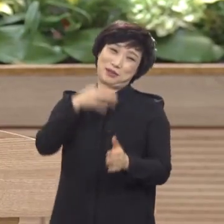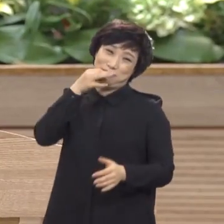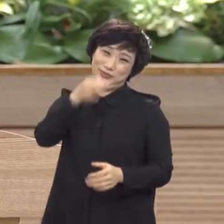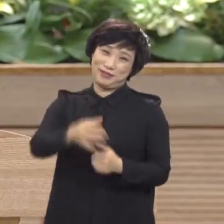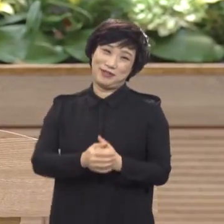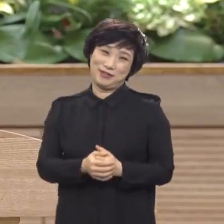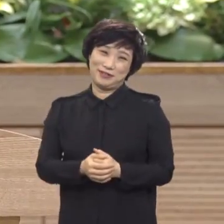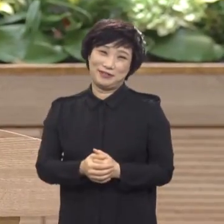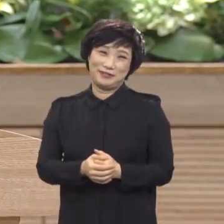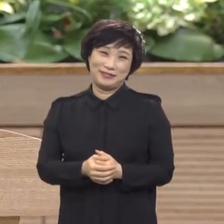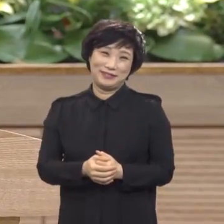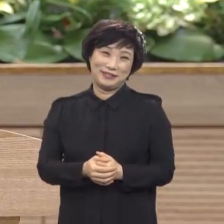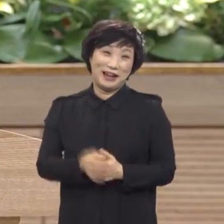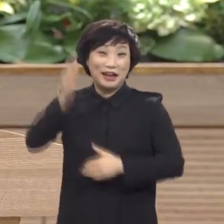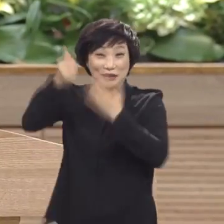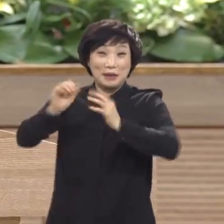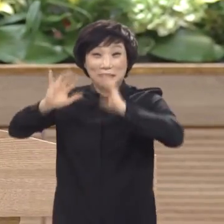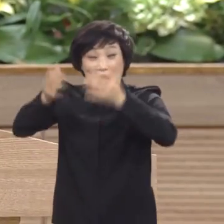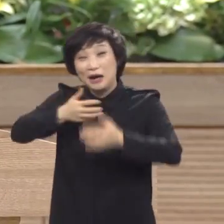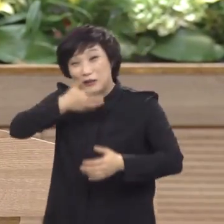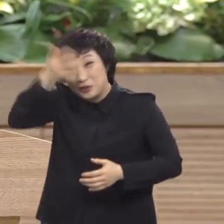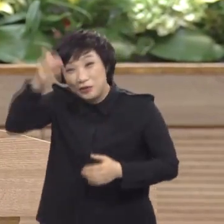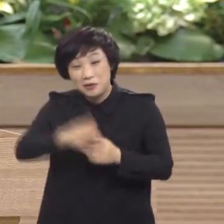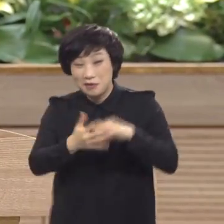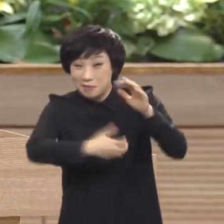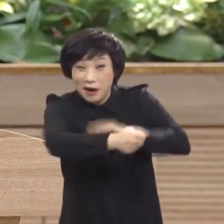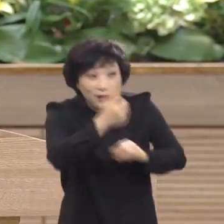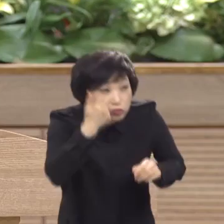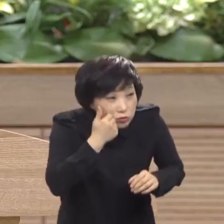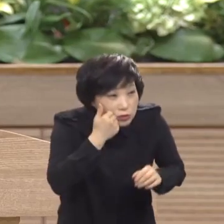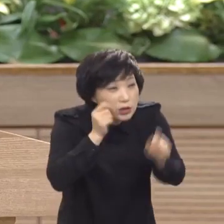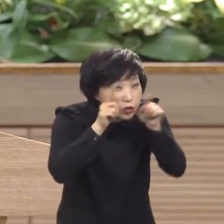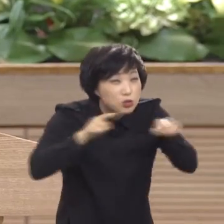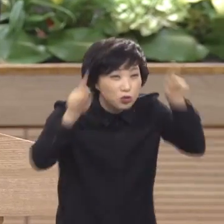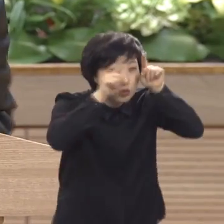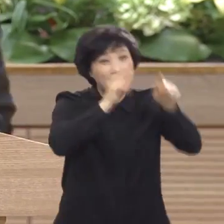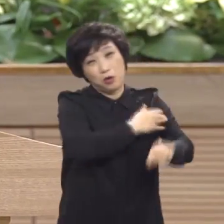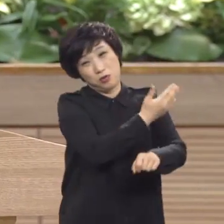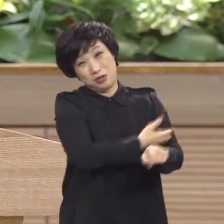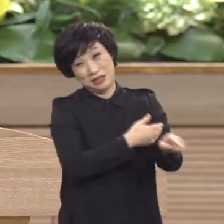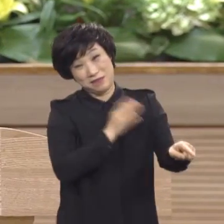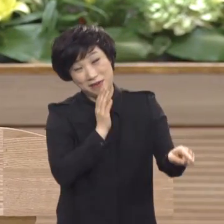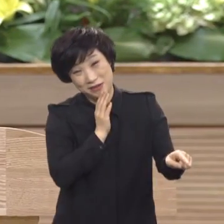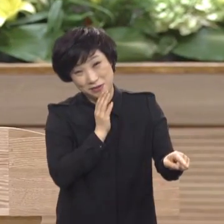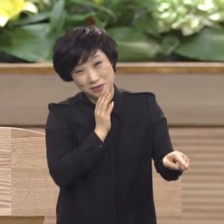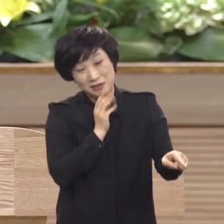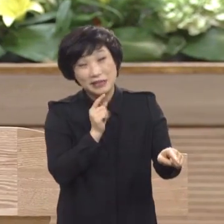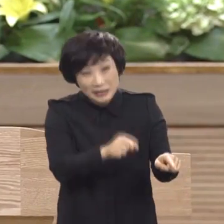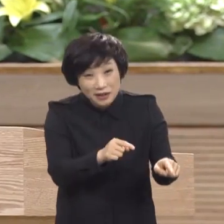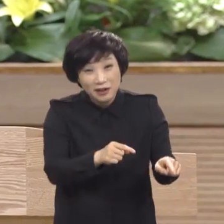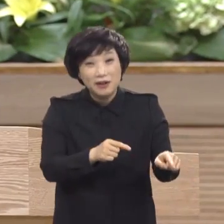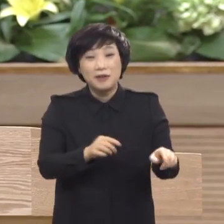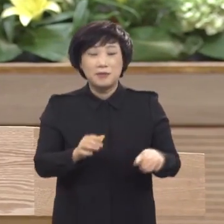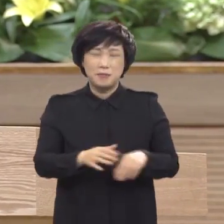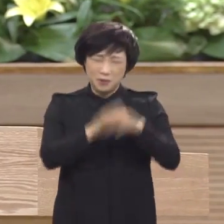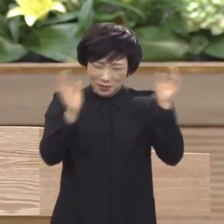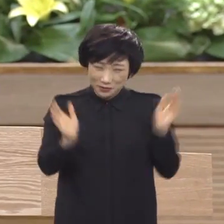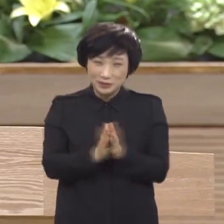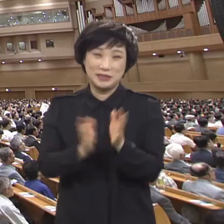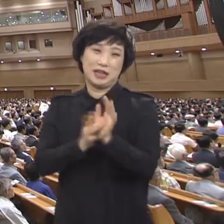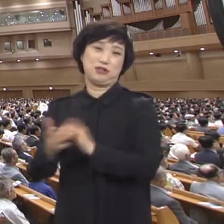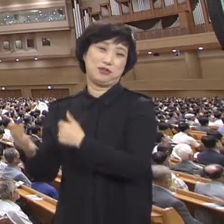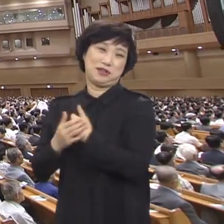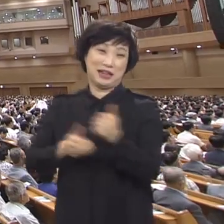사람들이요. 하늘의 소망을 뺏으려는 것들이 음부의 권세니, 음부의 권세는